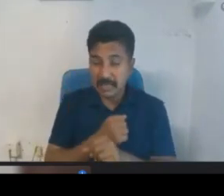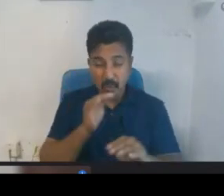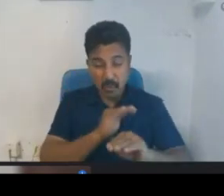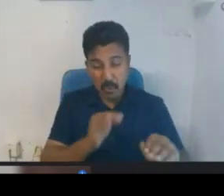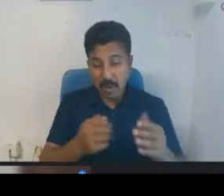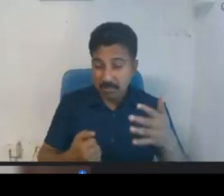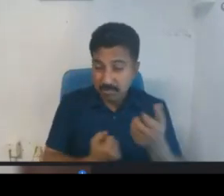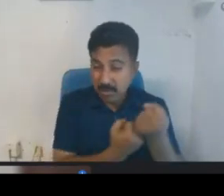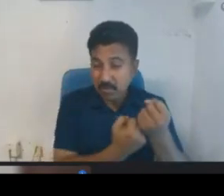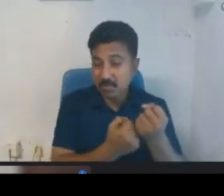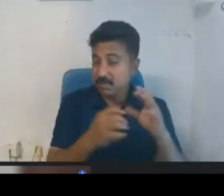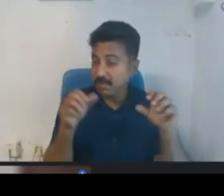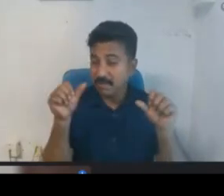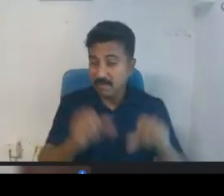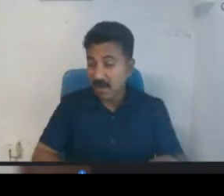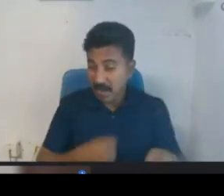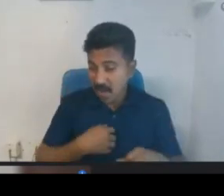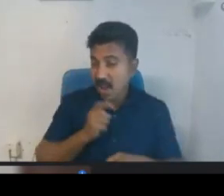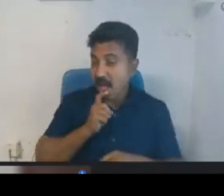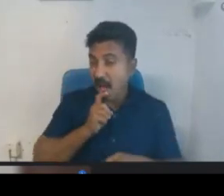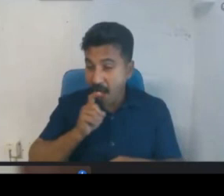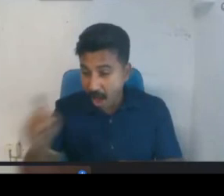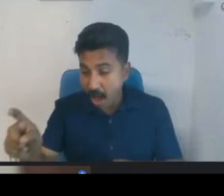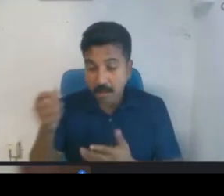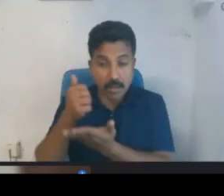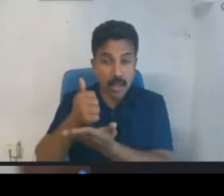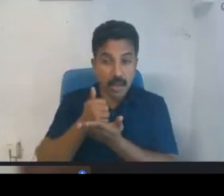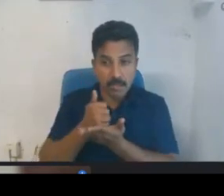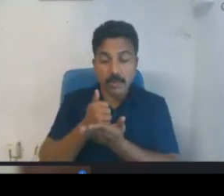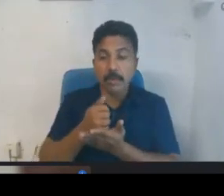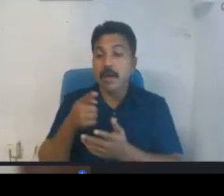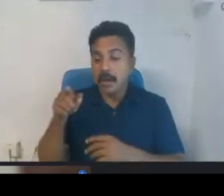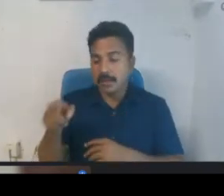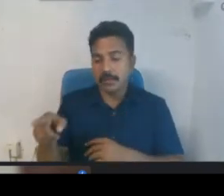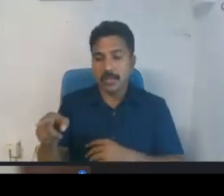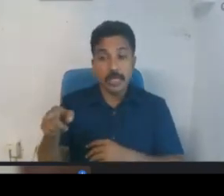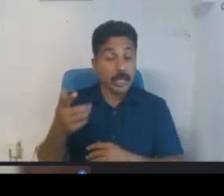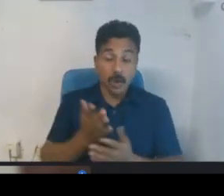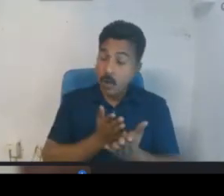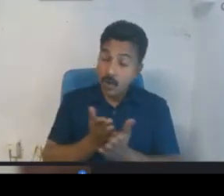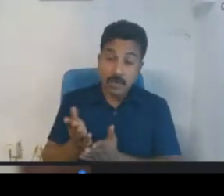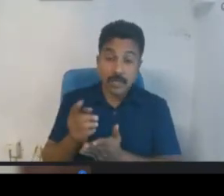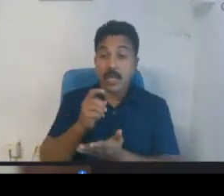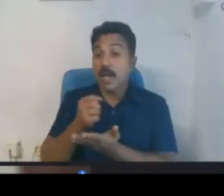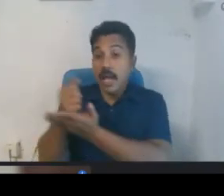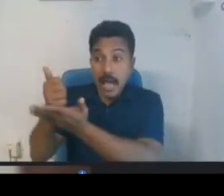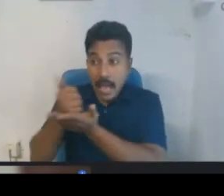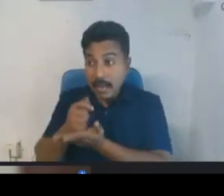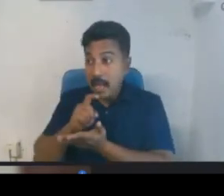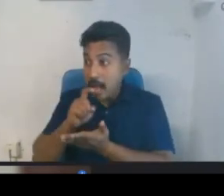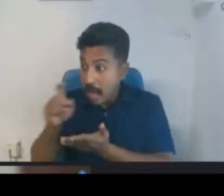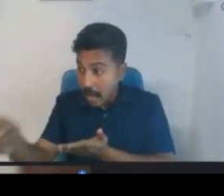എൻ്റെ കുഞ്ഞിനെ മുന്നോട്ട് കൊണ്ടുപോകാൻ കഴിയാത്തത് കൊണ്ടാണ് ഞാൻ സഹായം ചോദിക്കുക എന്നുള്ളതാണ്. പക്ഷെ സഹായം ചോദിക്കുക എന്നുള്ളത് എൻ്റെ കുട്ടിയെ